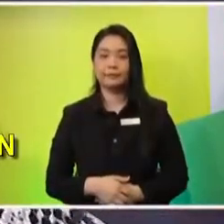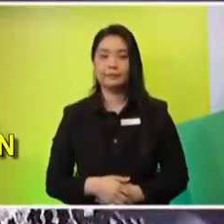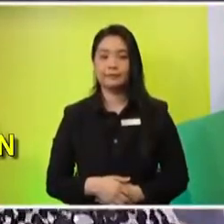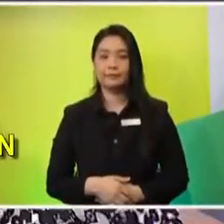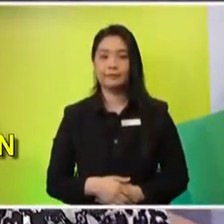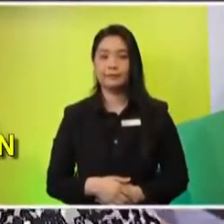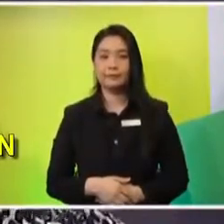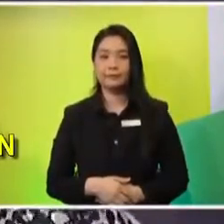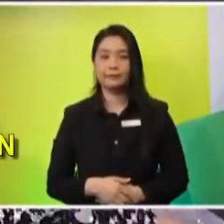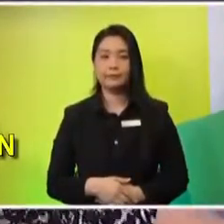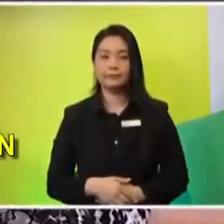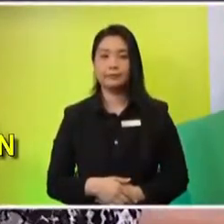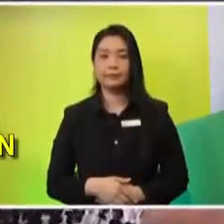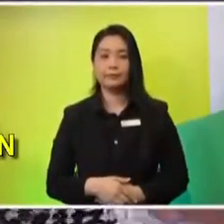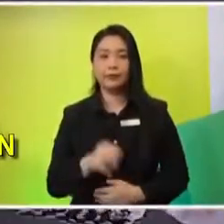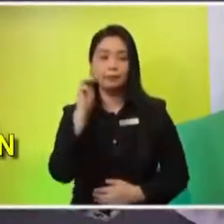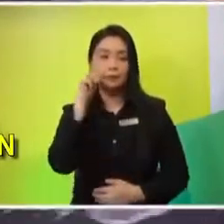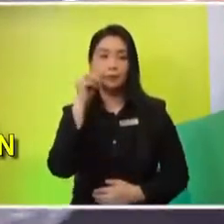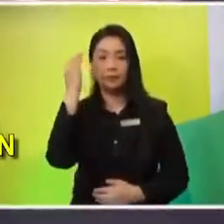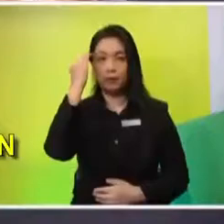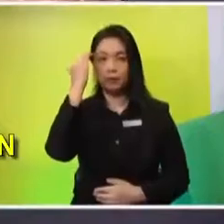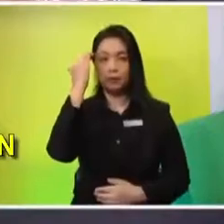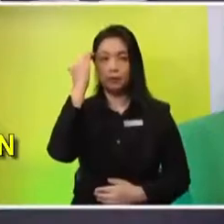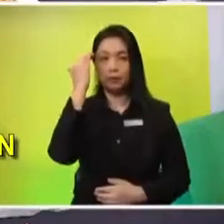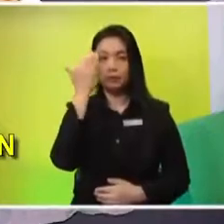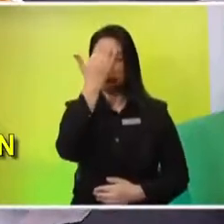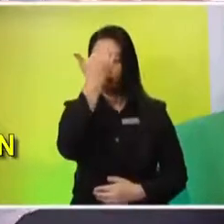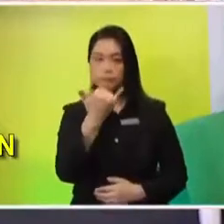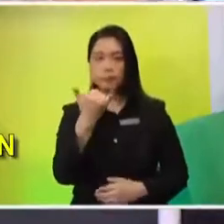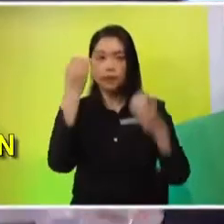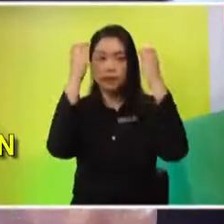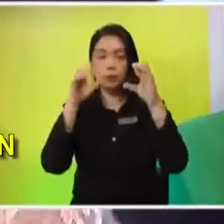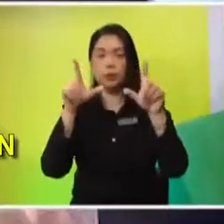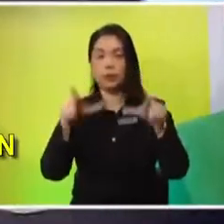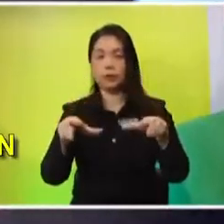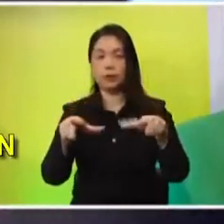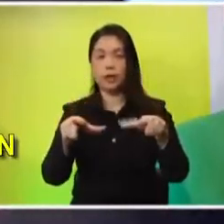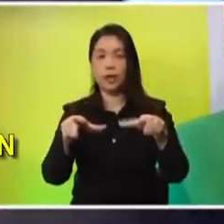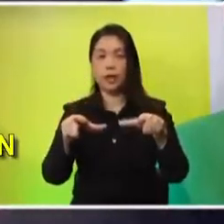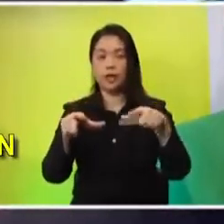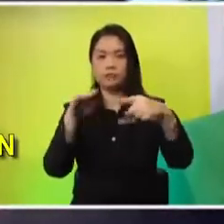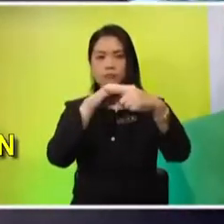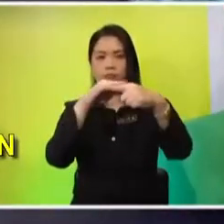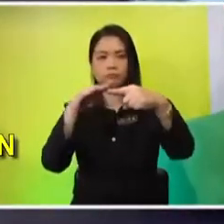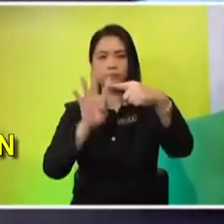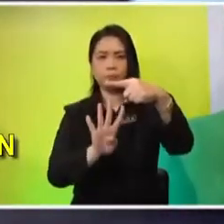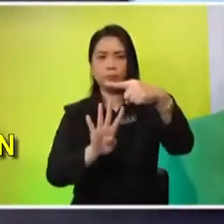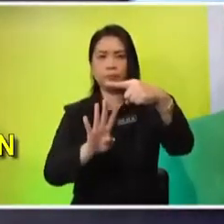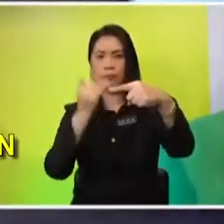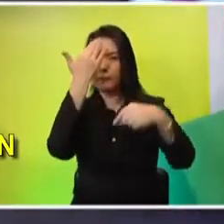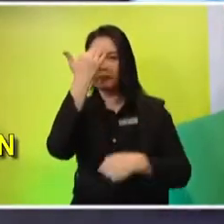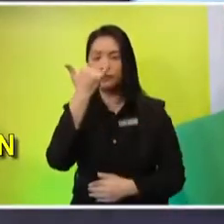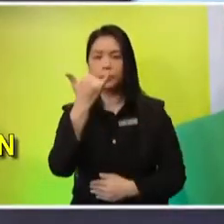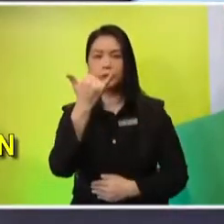versus strawberry. Mira tahu tak kenapa cikgu letak perempat kat situ? Alah, kenapa cikgu?